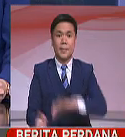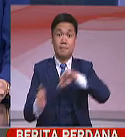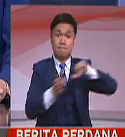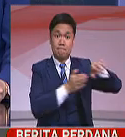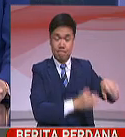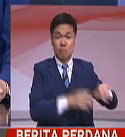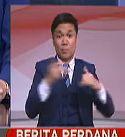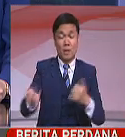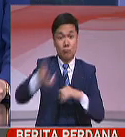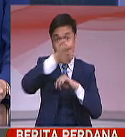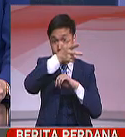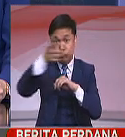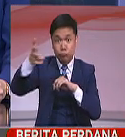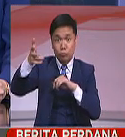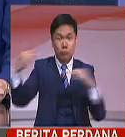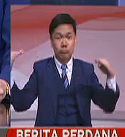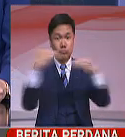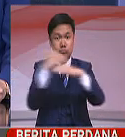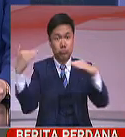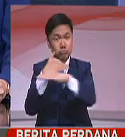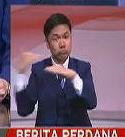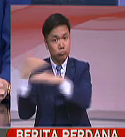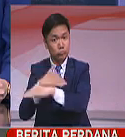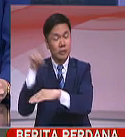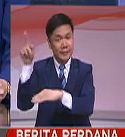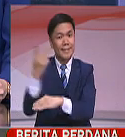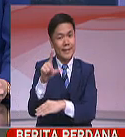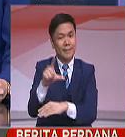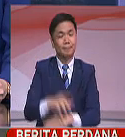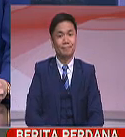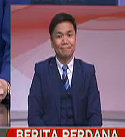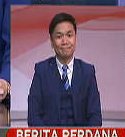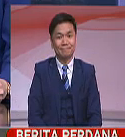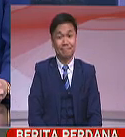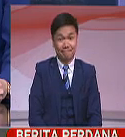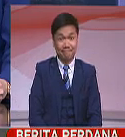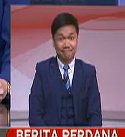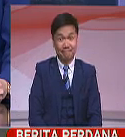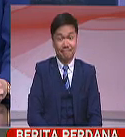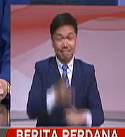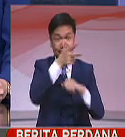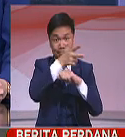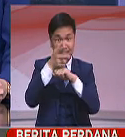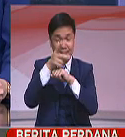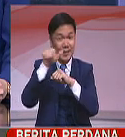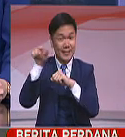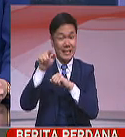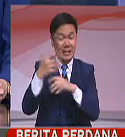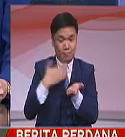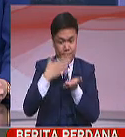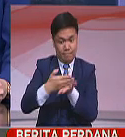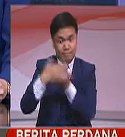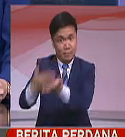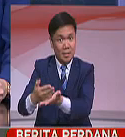Dan ini pula tinjauan trafik di beberapa laluan utama di ibu negara. Sulana Selamat meninjau sekatan jalan raya pada hari